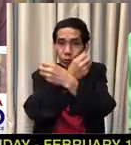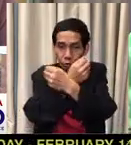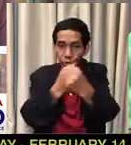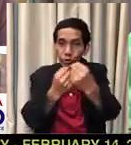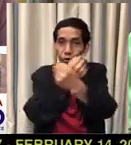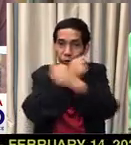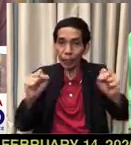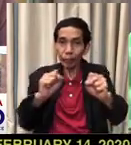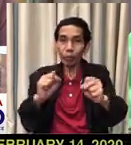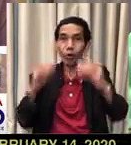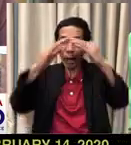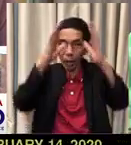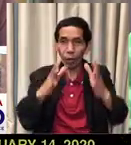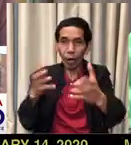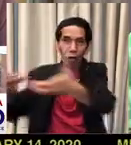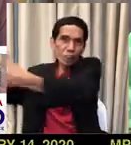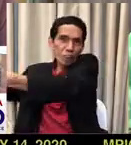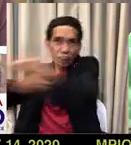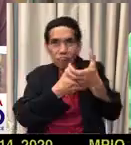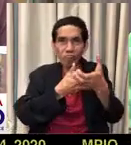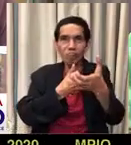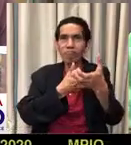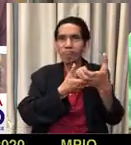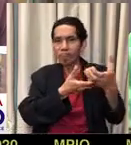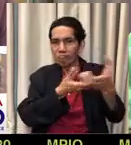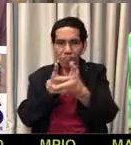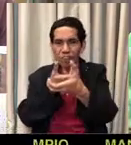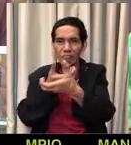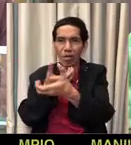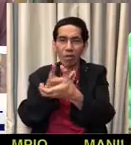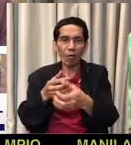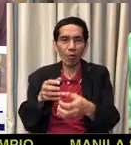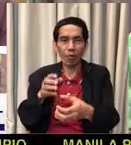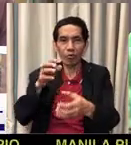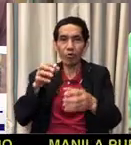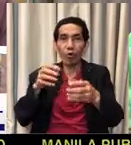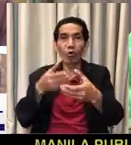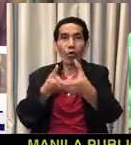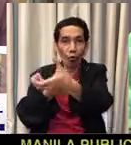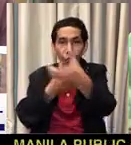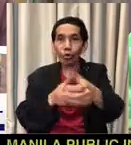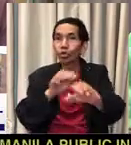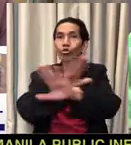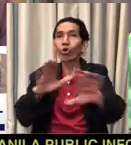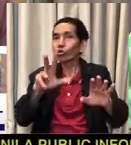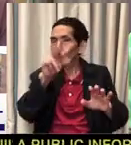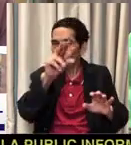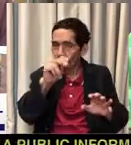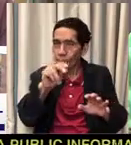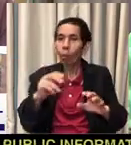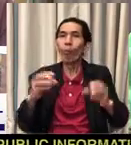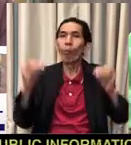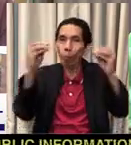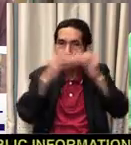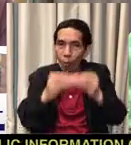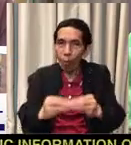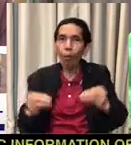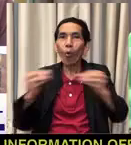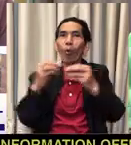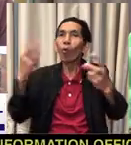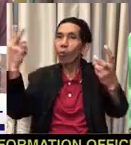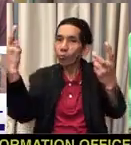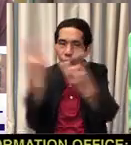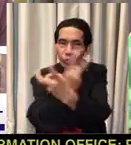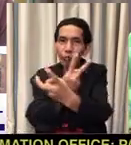nyo, aagawin ninyo yung bumbero, yung host. Huwag po. Kasi lalo lang hong